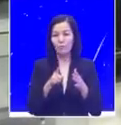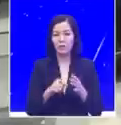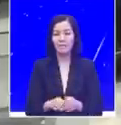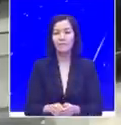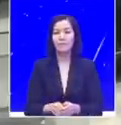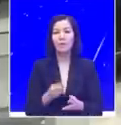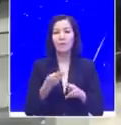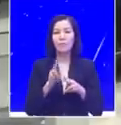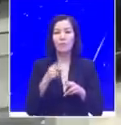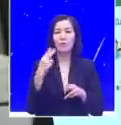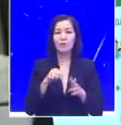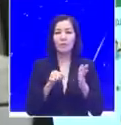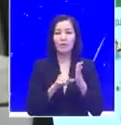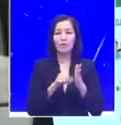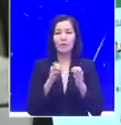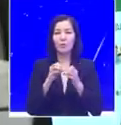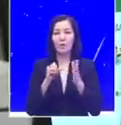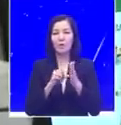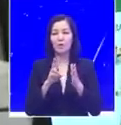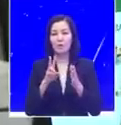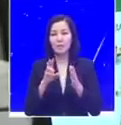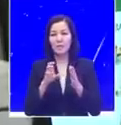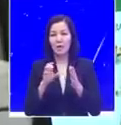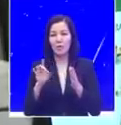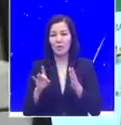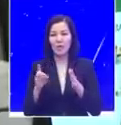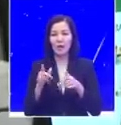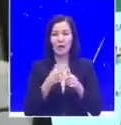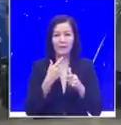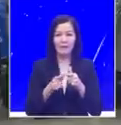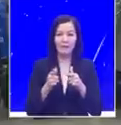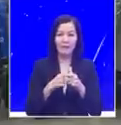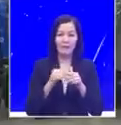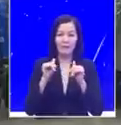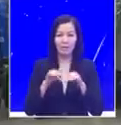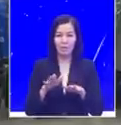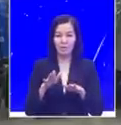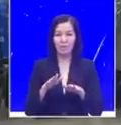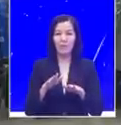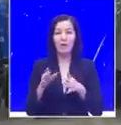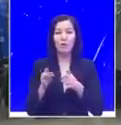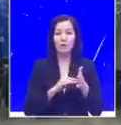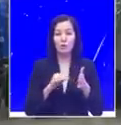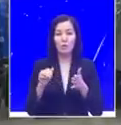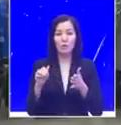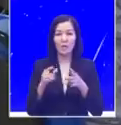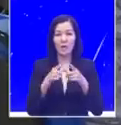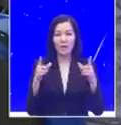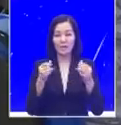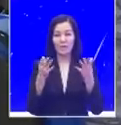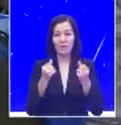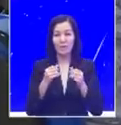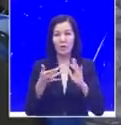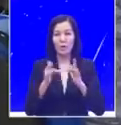Бұл 26 наурыз бен 16 сәуір уақыт аралығындағы уақытша қабылданған шешім. Ал шұғыл анықтамаларды алу үшін және